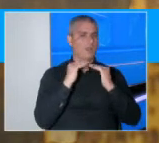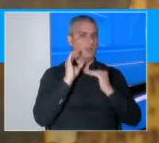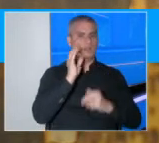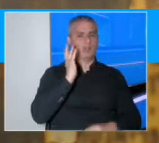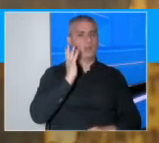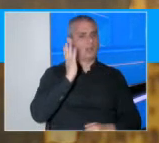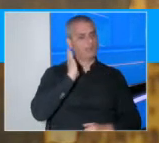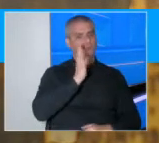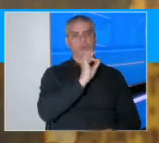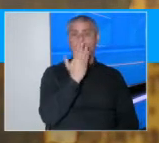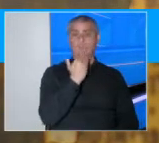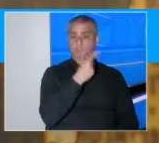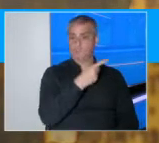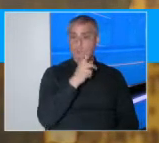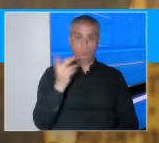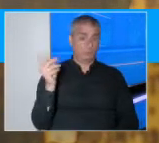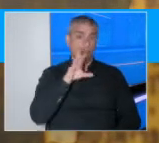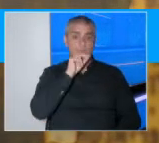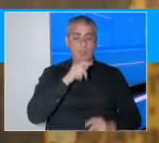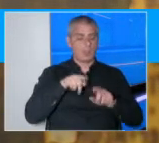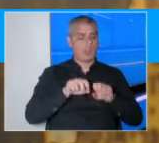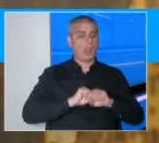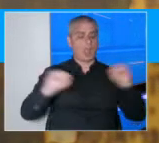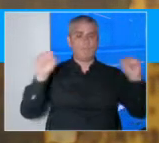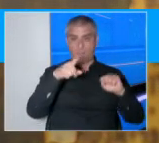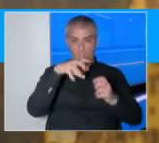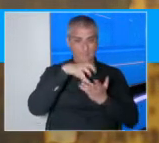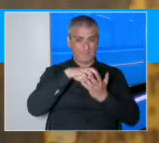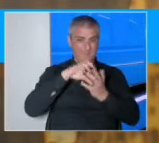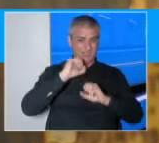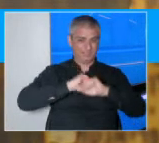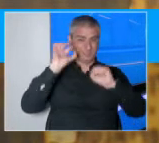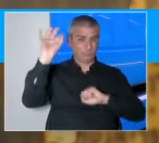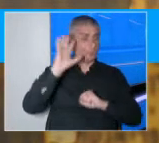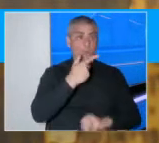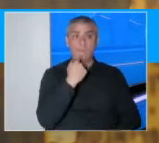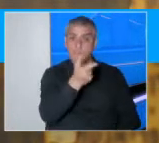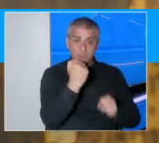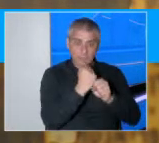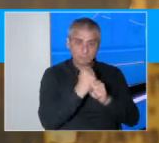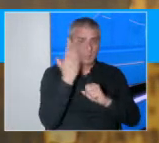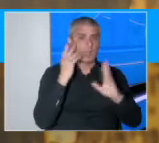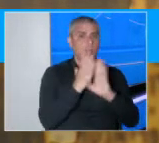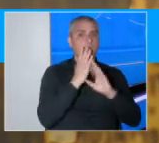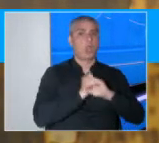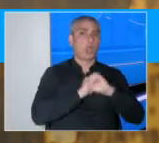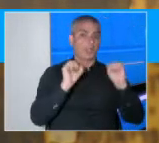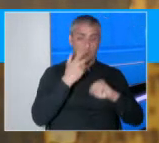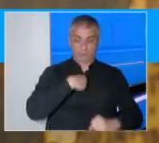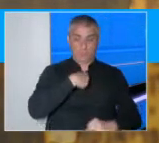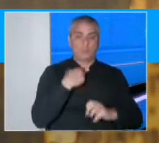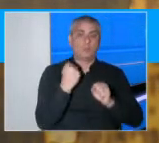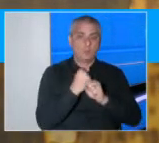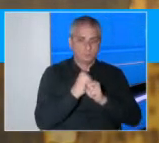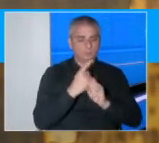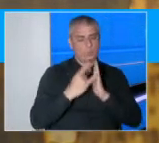לרישות של ישראל. רוחני התייחס לחבלה במתקן הגרעיני בנתנז ואמר כי מה שעשיתם היה טרור גרעיני, מה שאנחנו